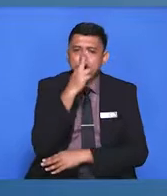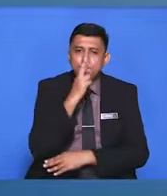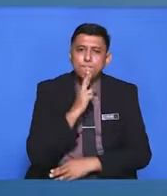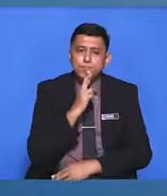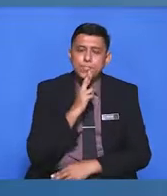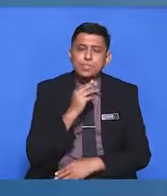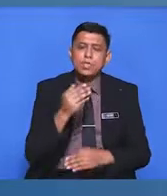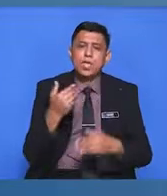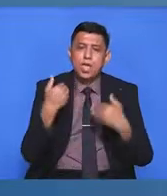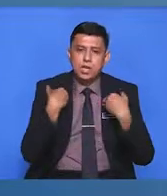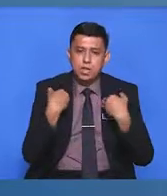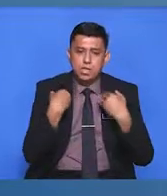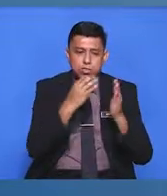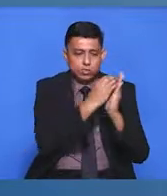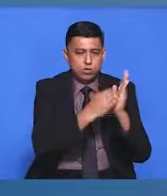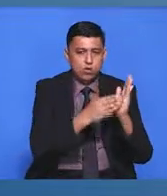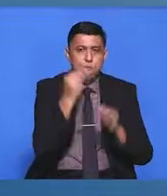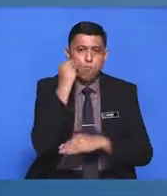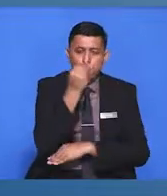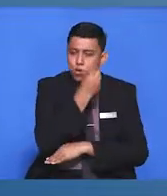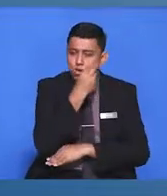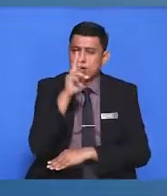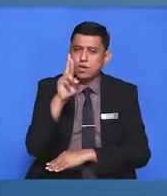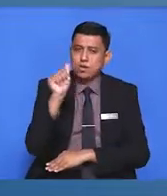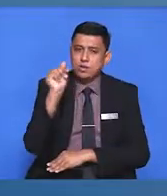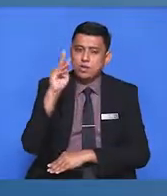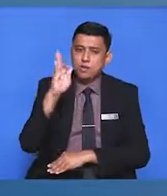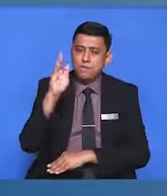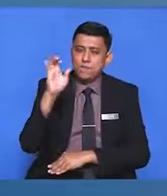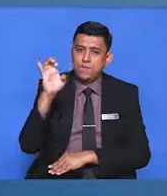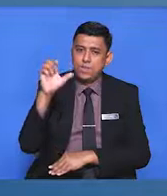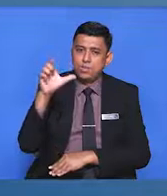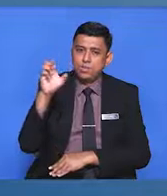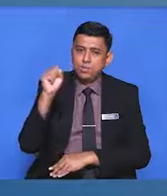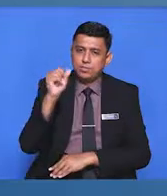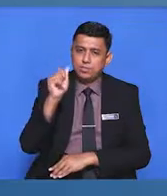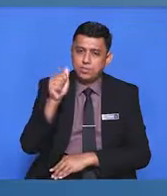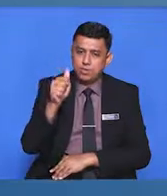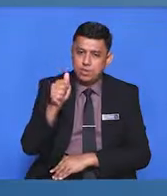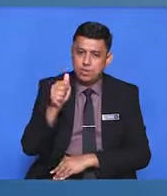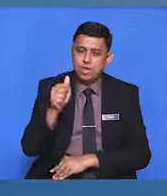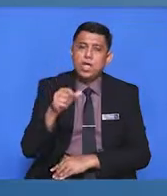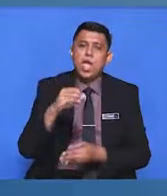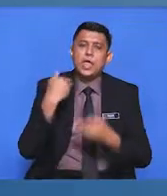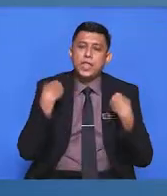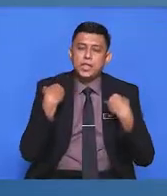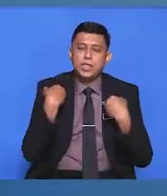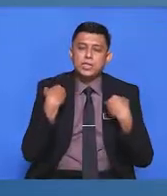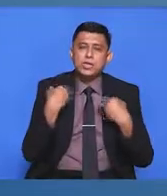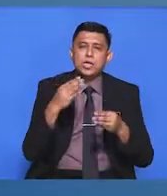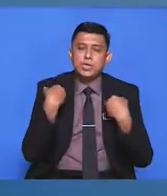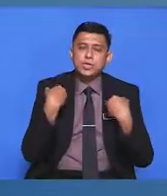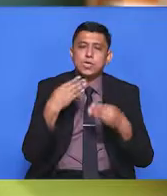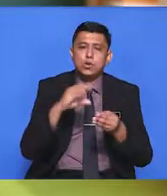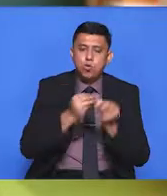merah, mempunyai corak bunga refleksia dan mempunyai nilai wang